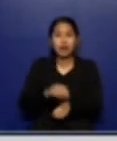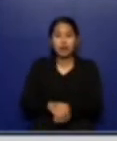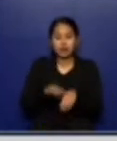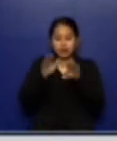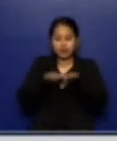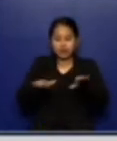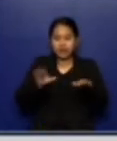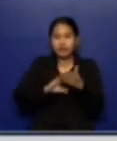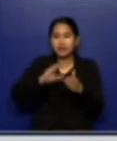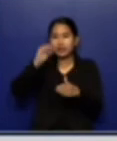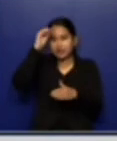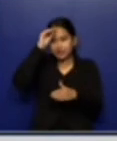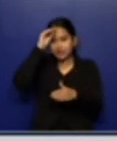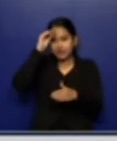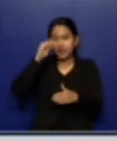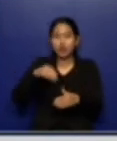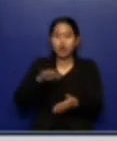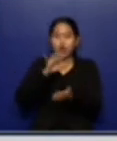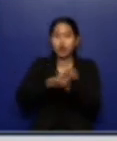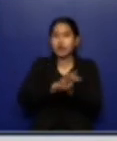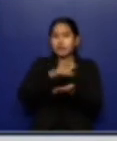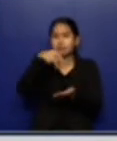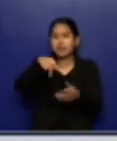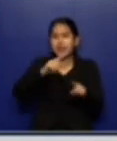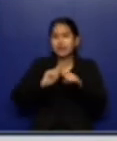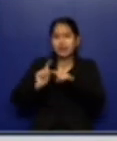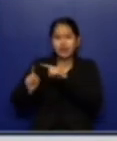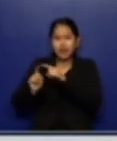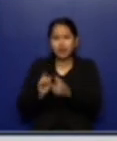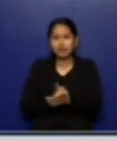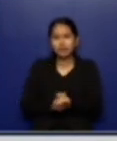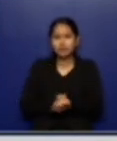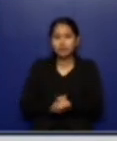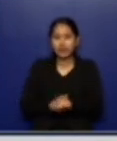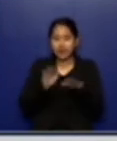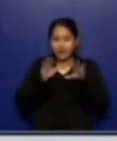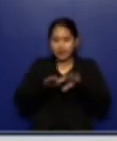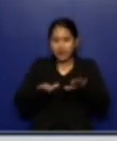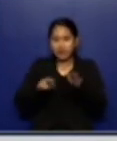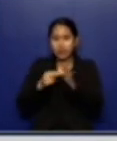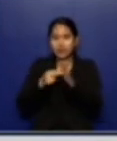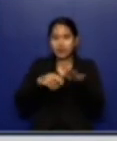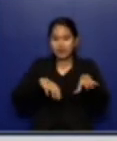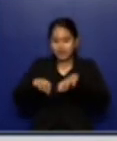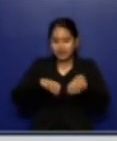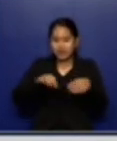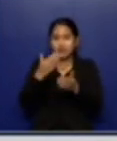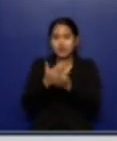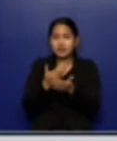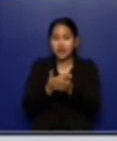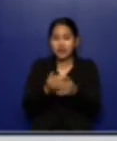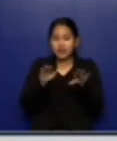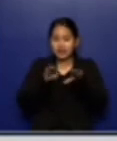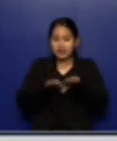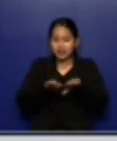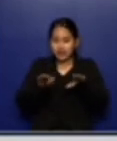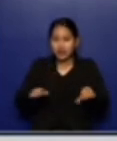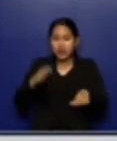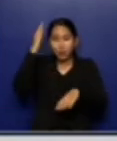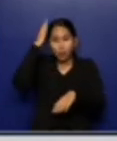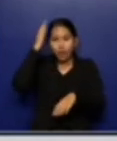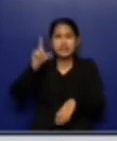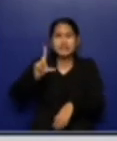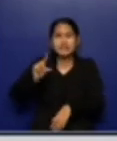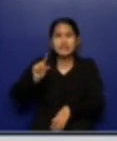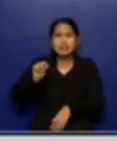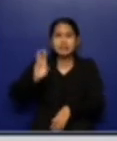าะนักเรียนขยายโอกาสที่เป็นนักเรียนประถมอยู่ยังไม่รับการจัดสรรแล้วจำนวนนักเรียนไอ้รายหัวก็20บาทเท่า